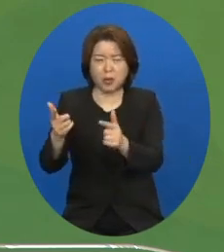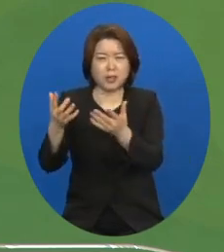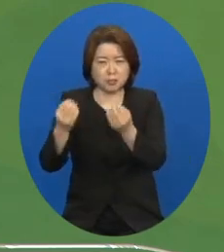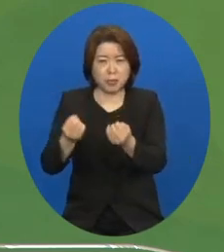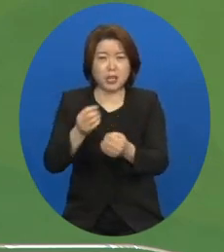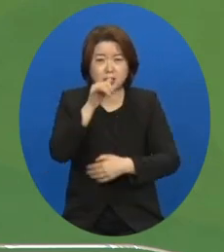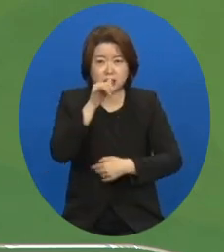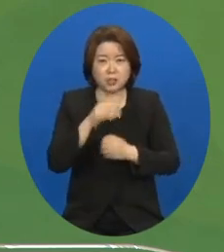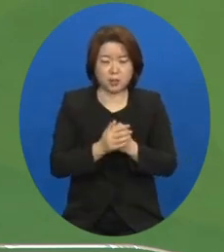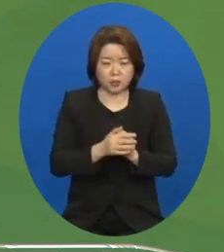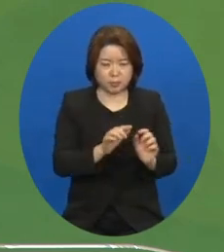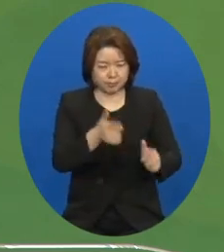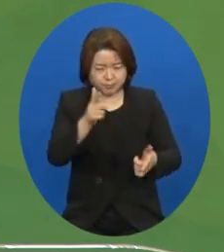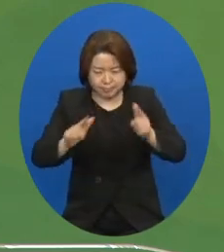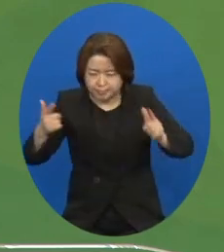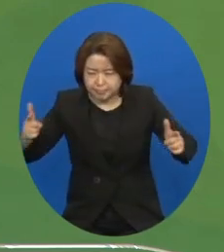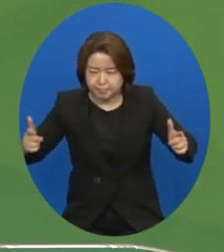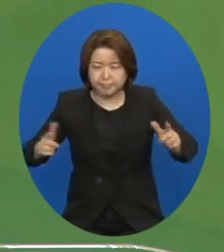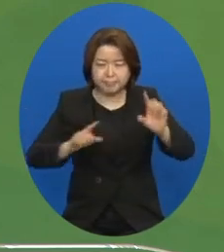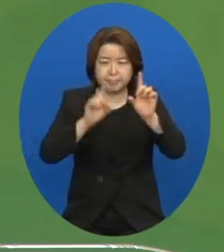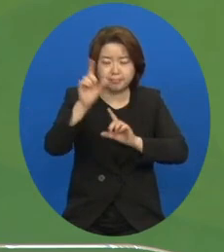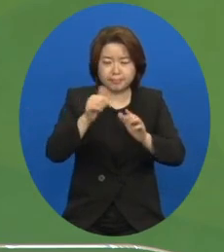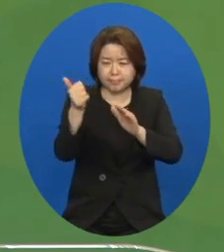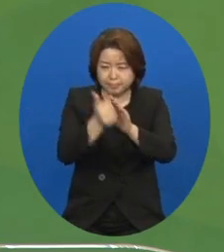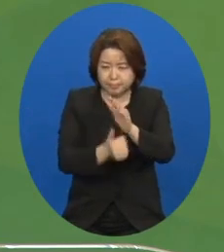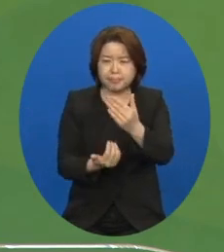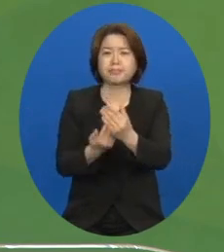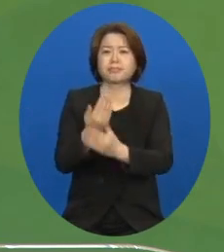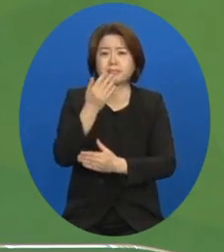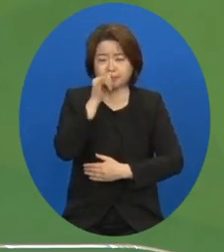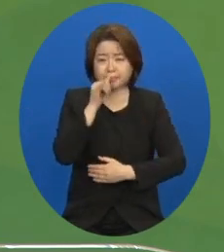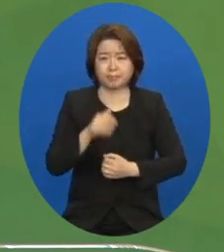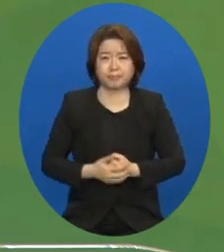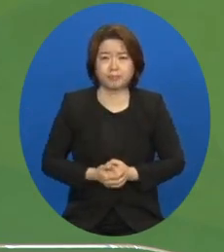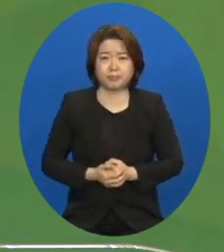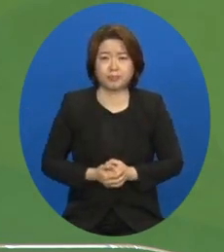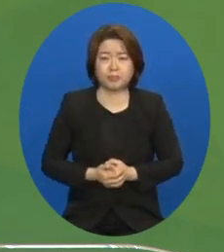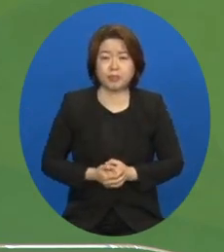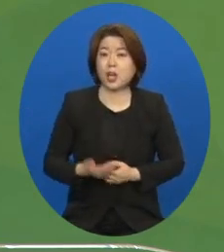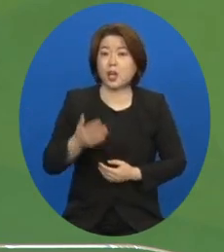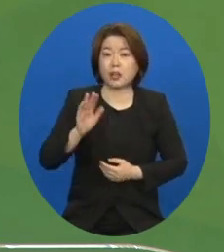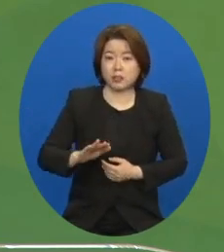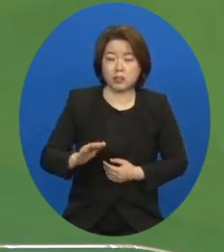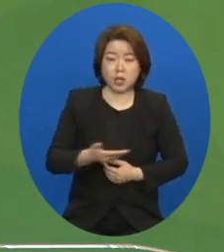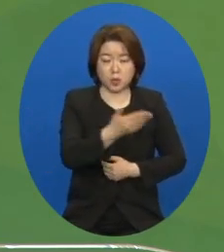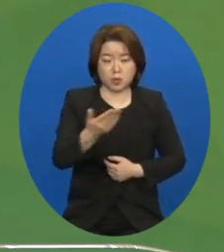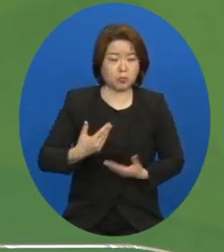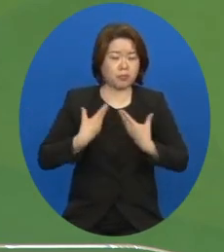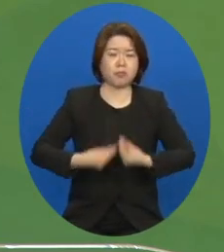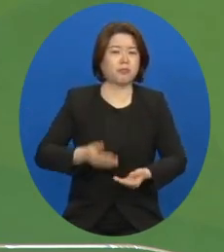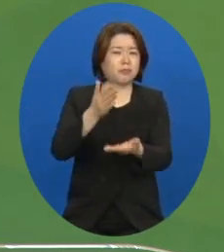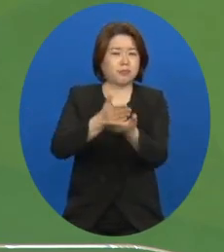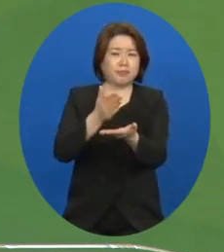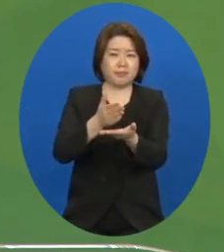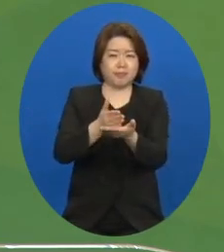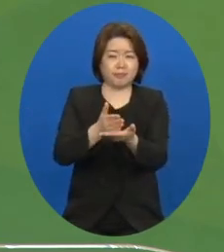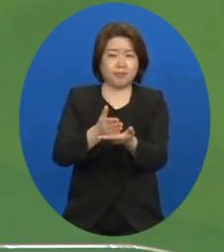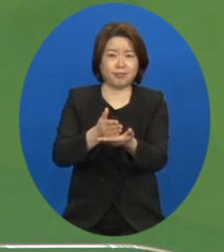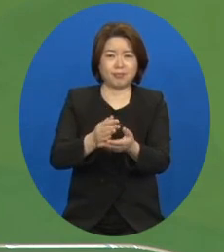우리에게 여러 다양한 형태의 실패가 계속 일어납니다. 그러나 여러분 낙심하지 마세요.